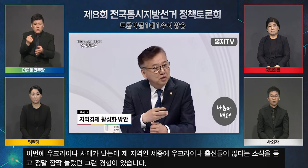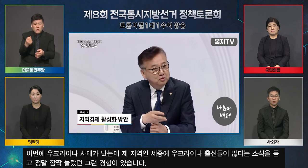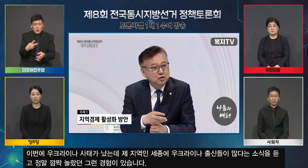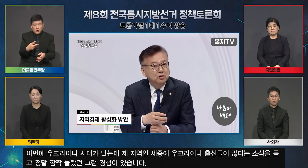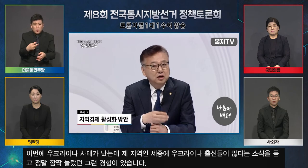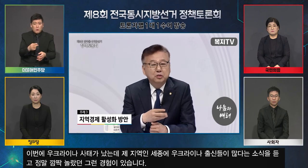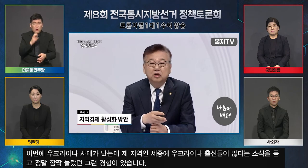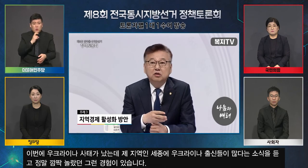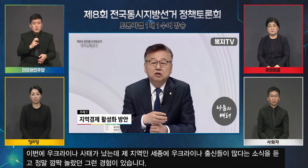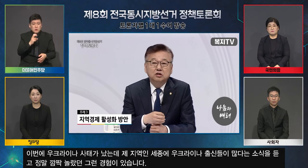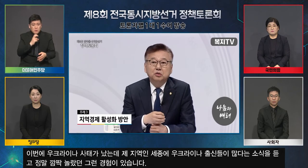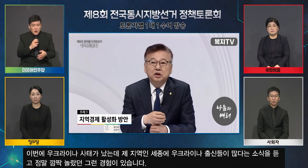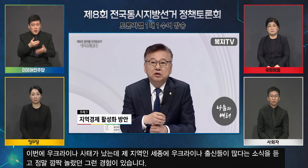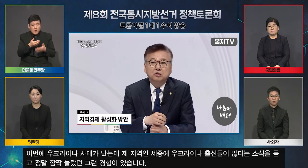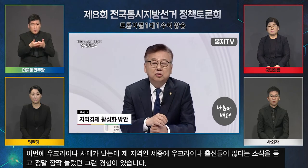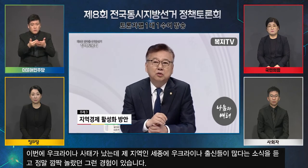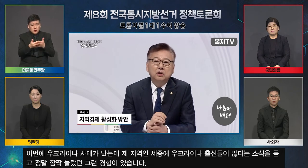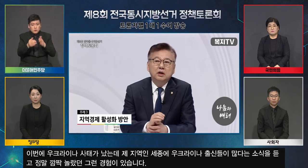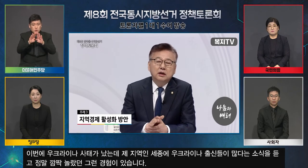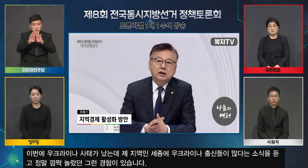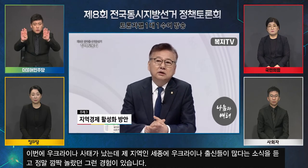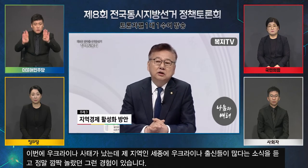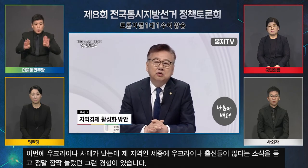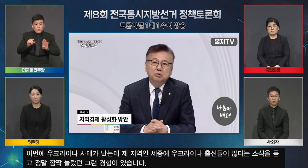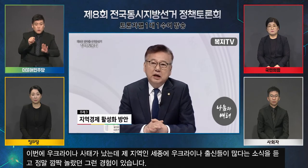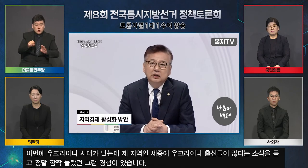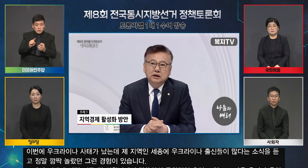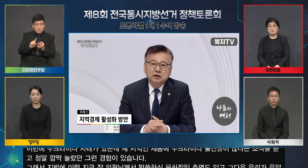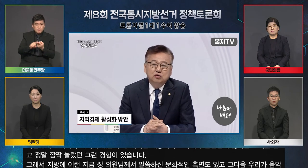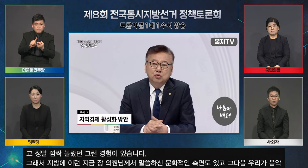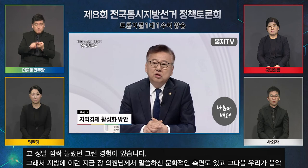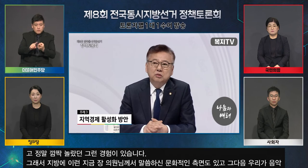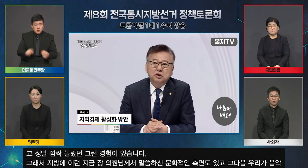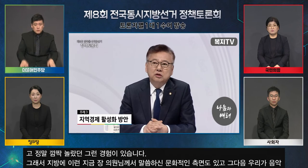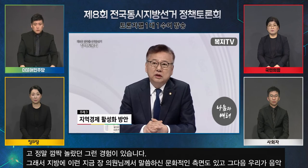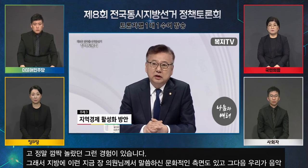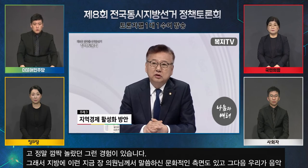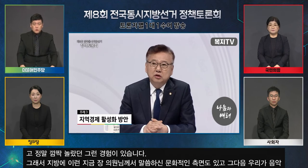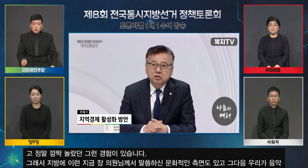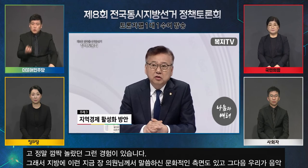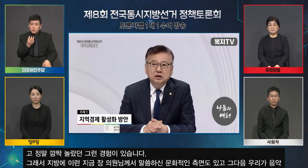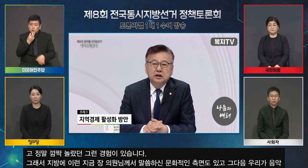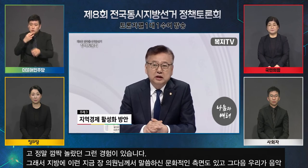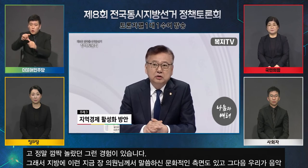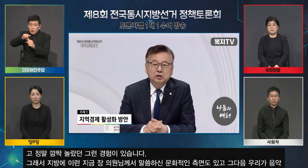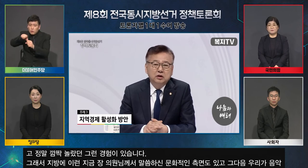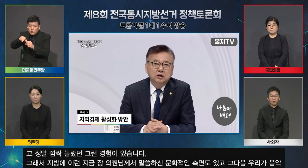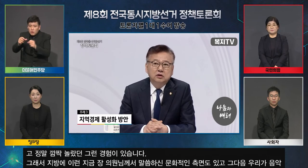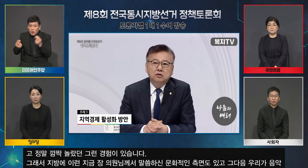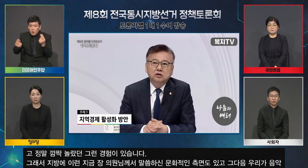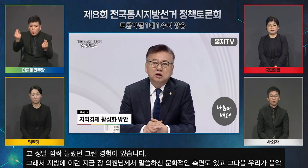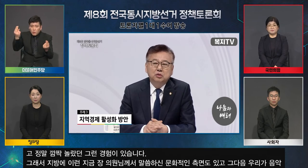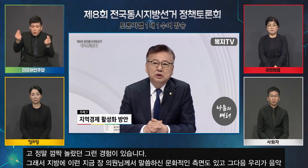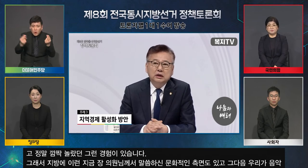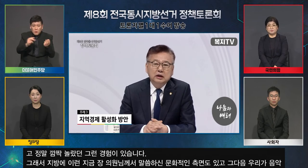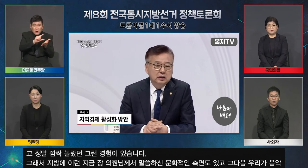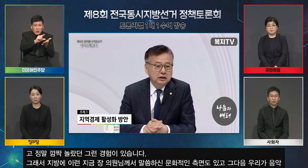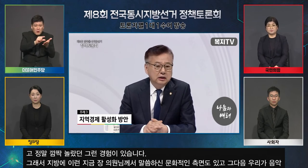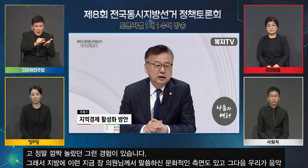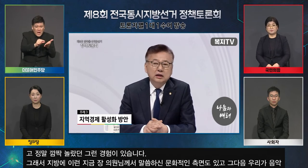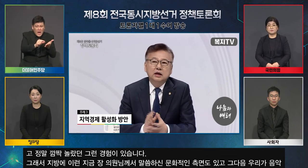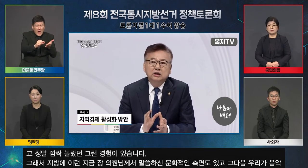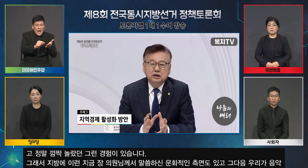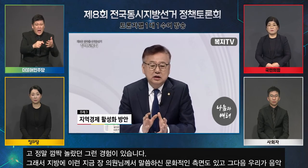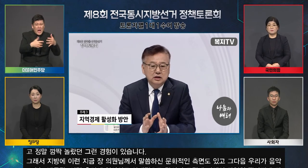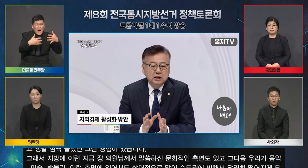미술, 박물관 이런 측면에 있어서도 상대적으로 많이 수도권에 비해서 당연히 떨어지게 되죠. 떨어지다 보니까